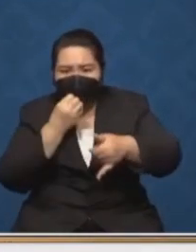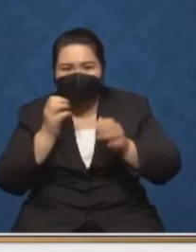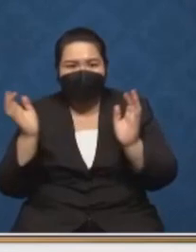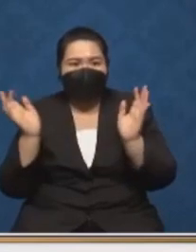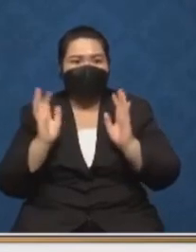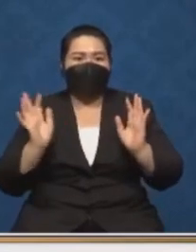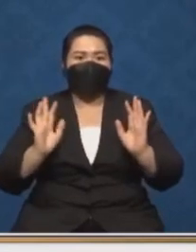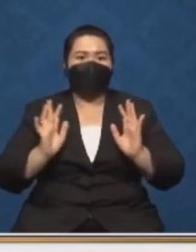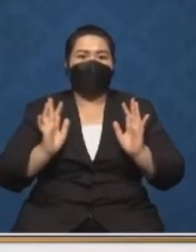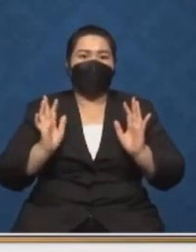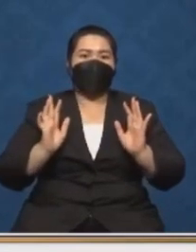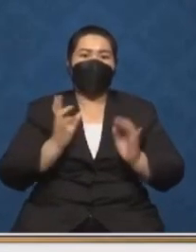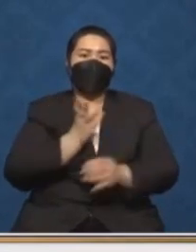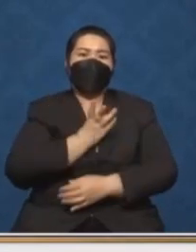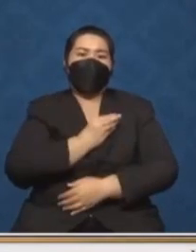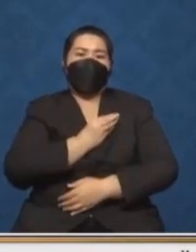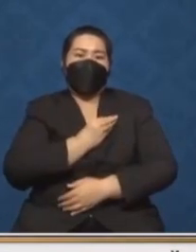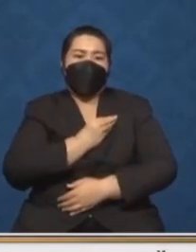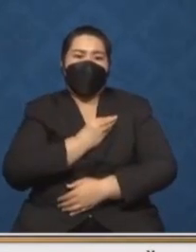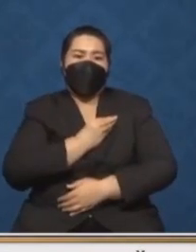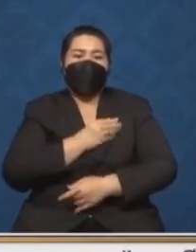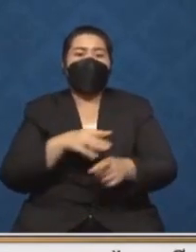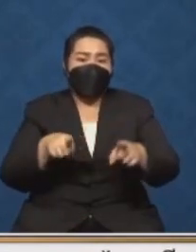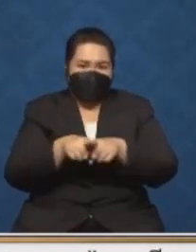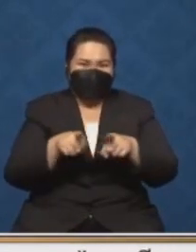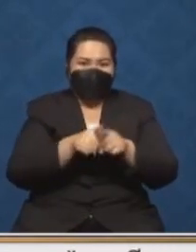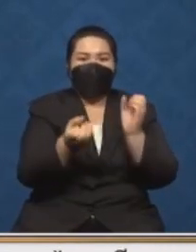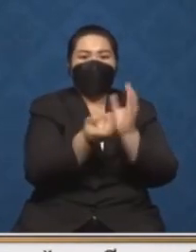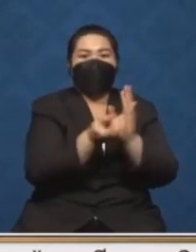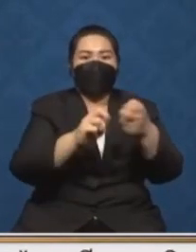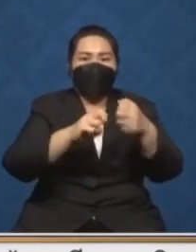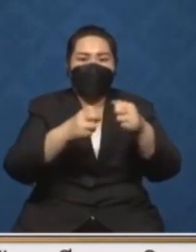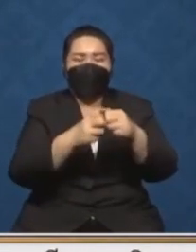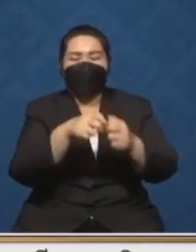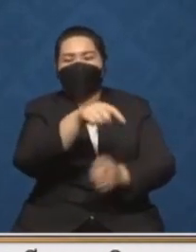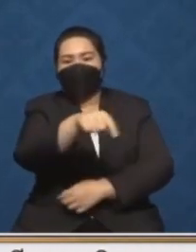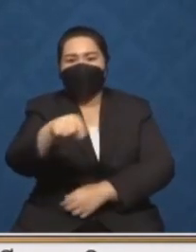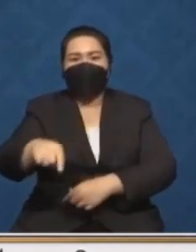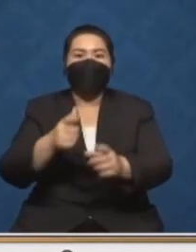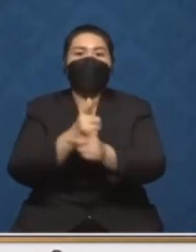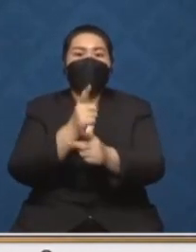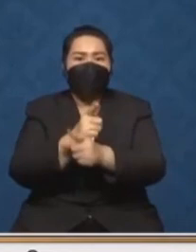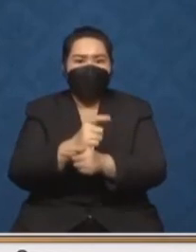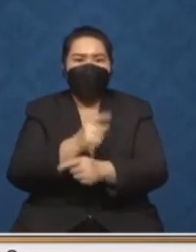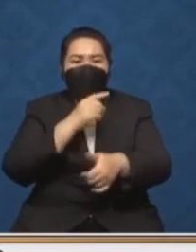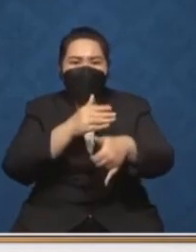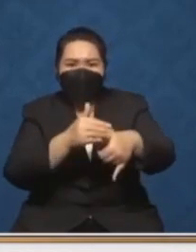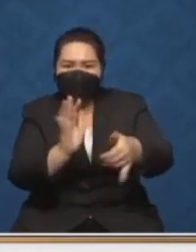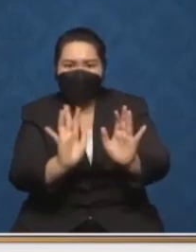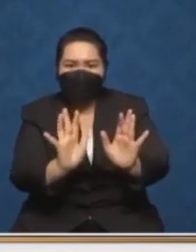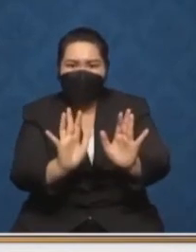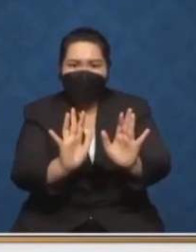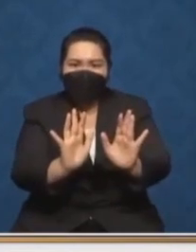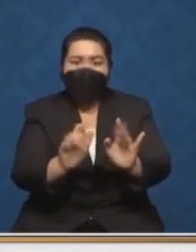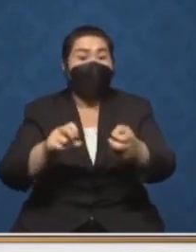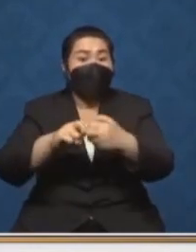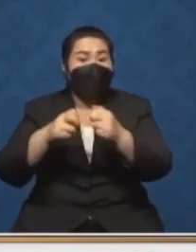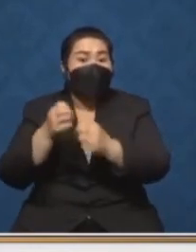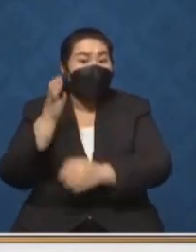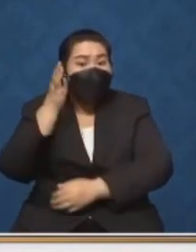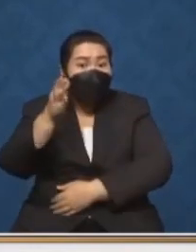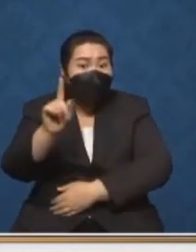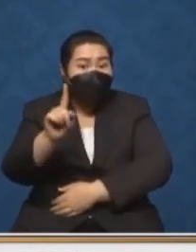ไปถึงสมาชิกผู้เรียงโคคุณทงหลายว่ายไมทำแะ ปัญหาตามมาคือ